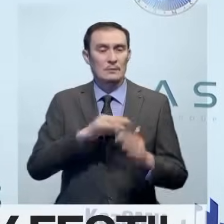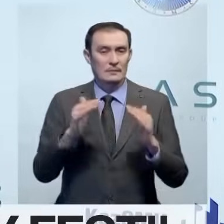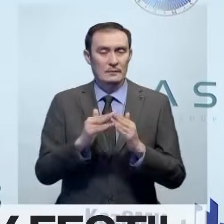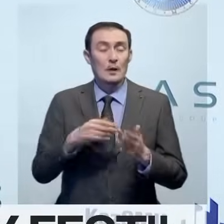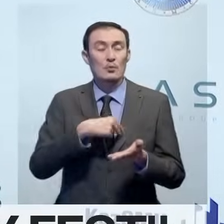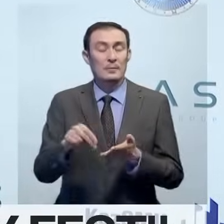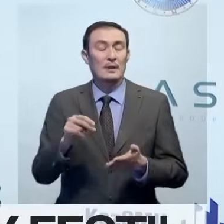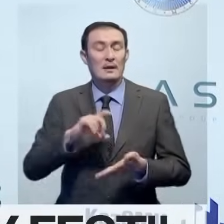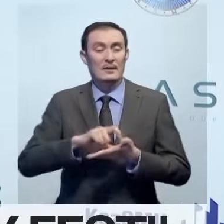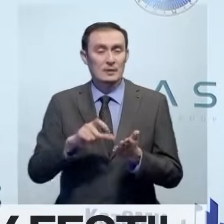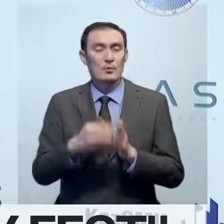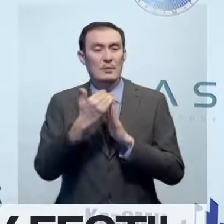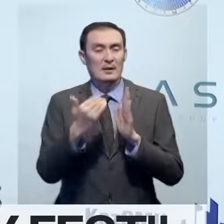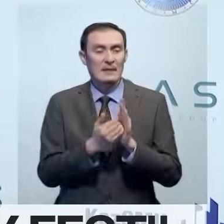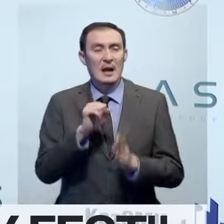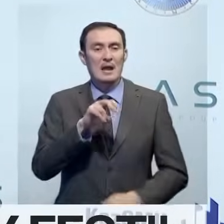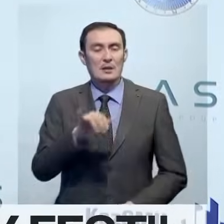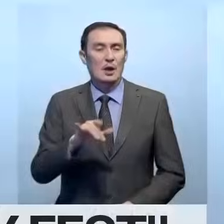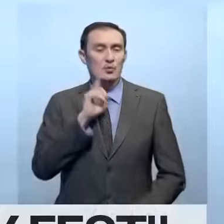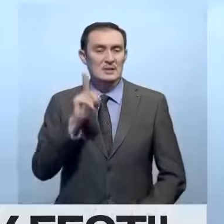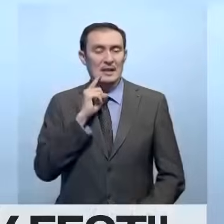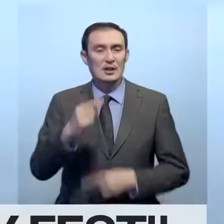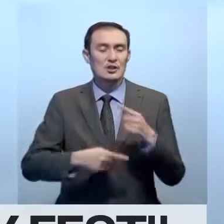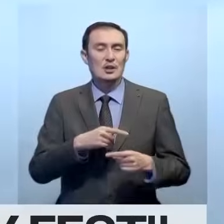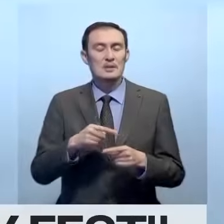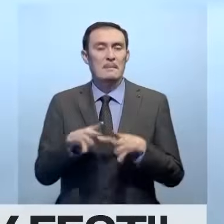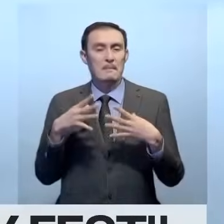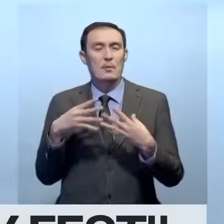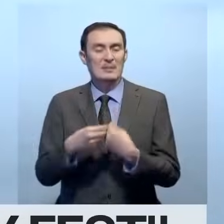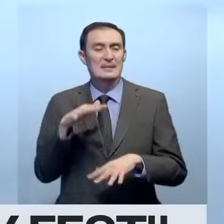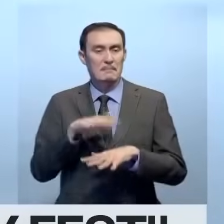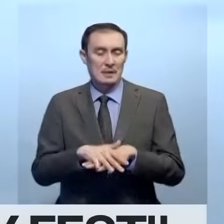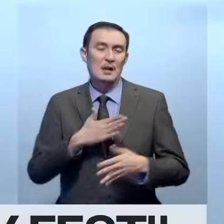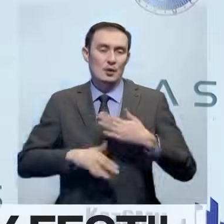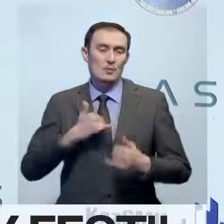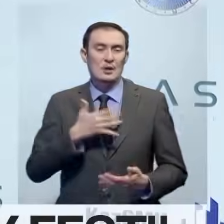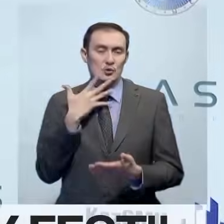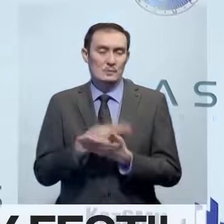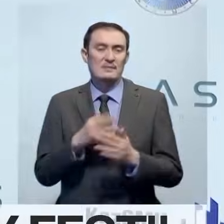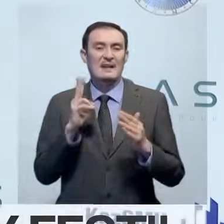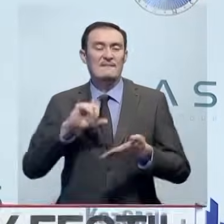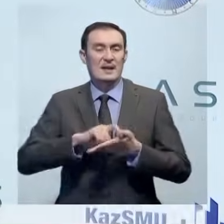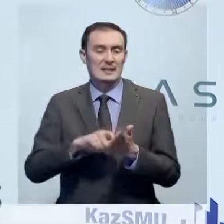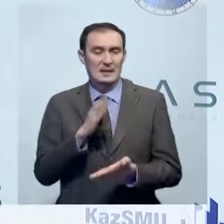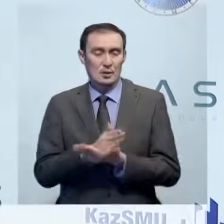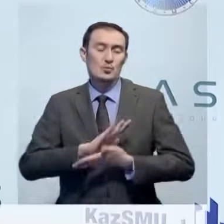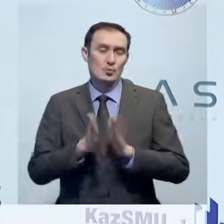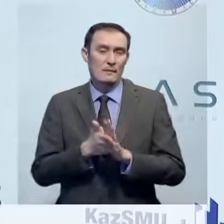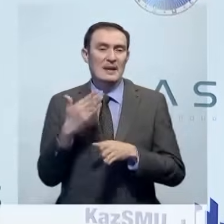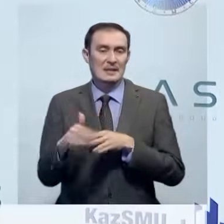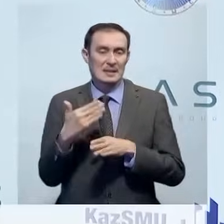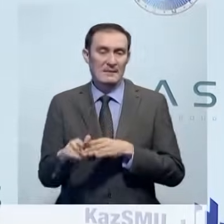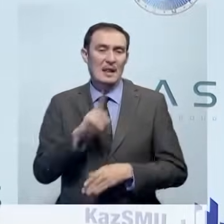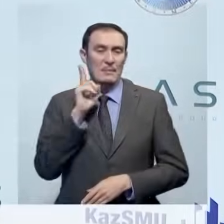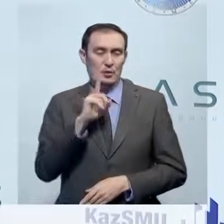Я купила жилье по программе «Алатау жастары» через Отбасы Банк. Рада, что у меня теперь собственная квартира. Условия кредитования